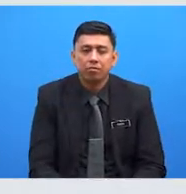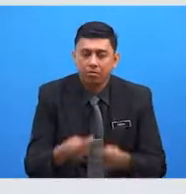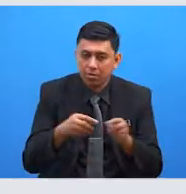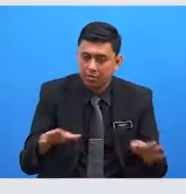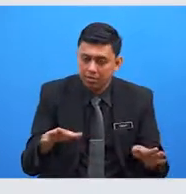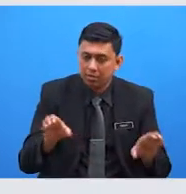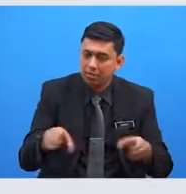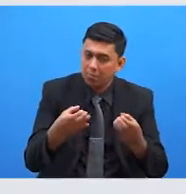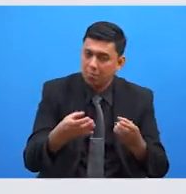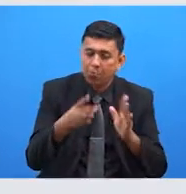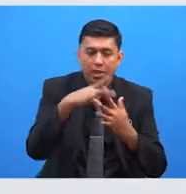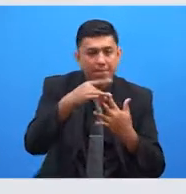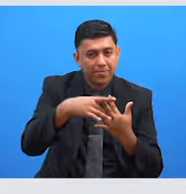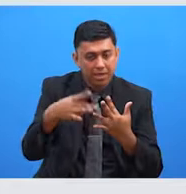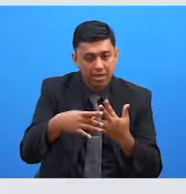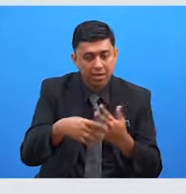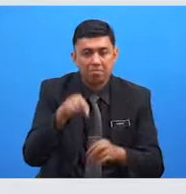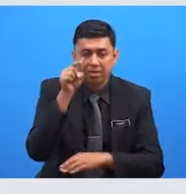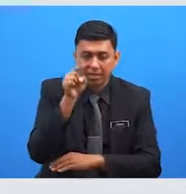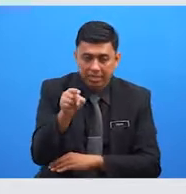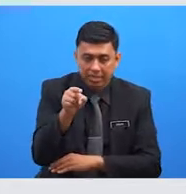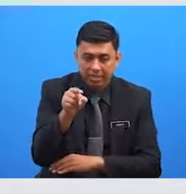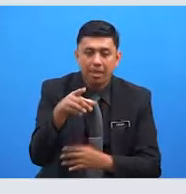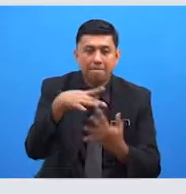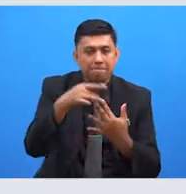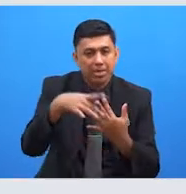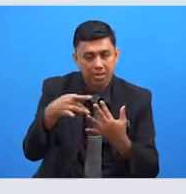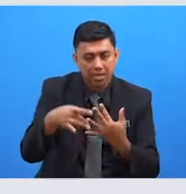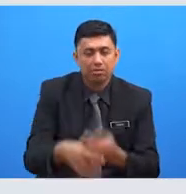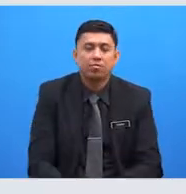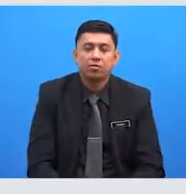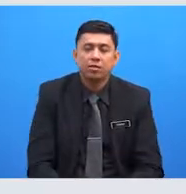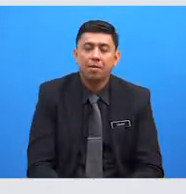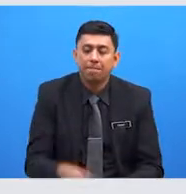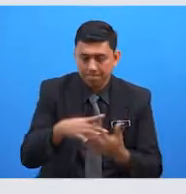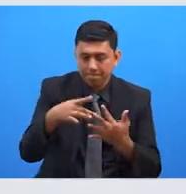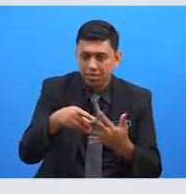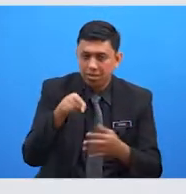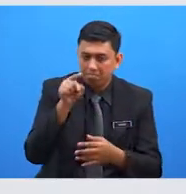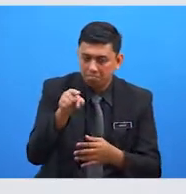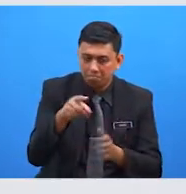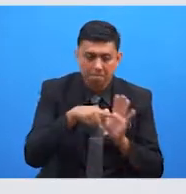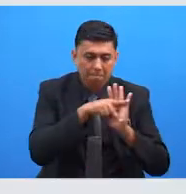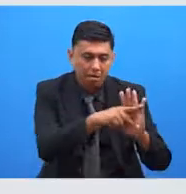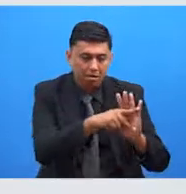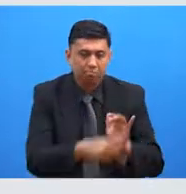Setelah membuat pilihan, pengguna klik pada butang pilih. Pilihan pengguna akan